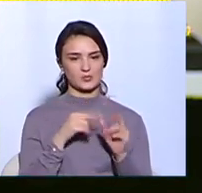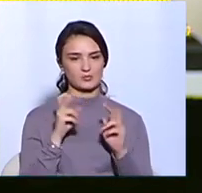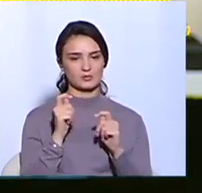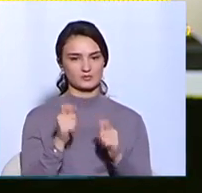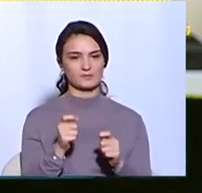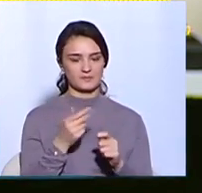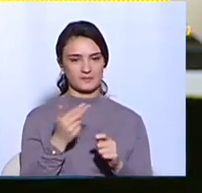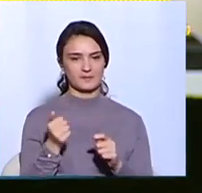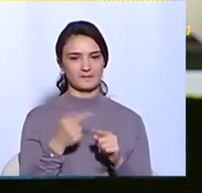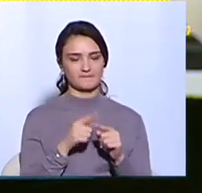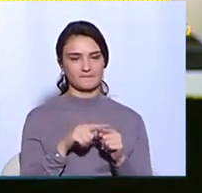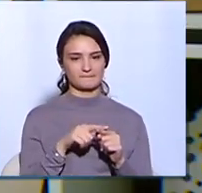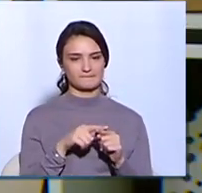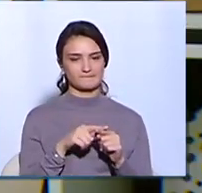უწოდებენ.